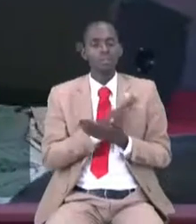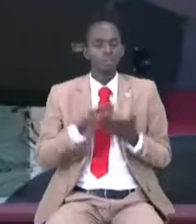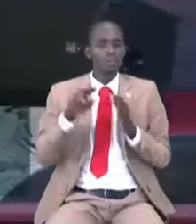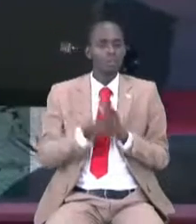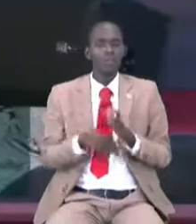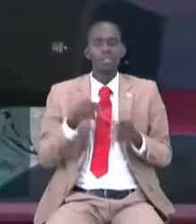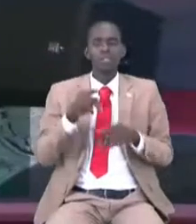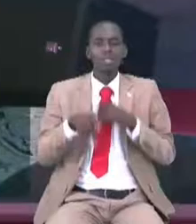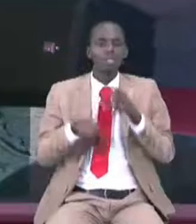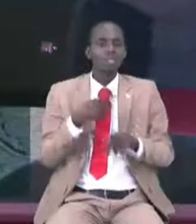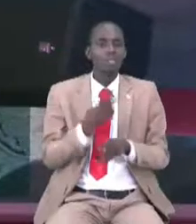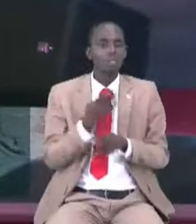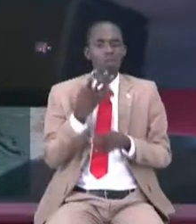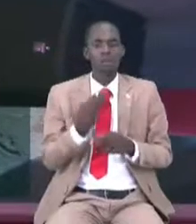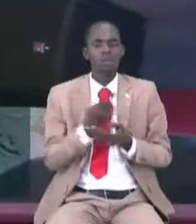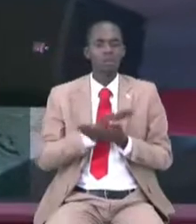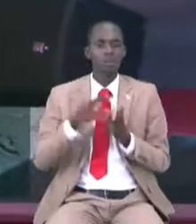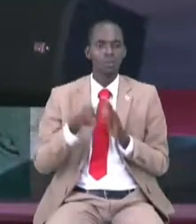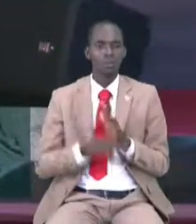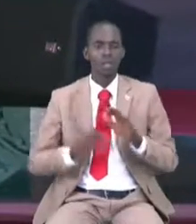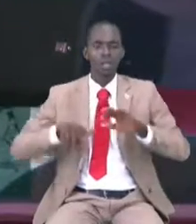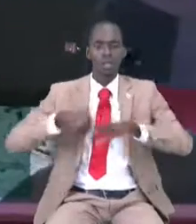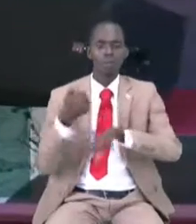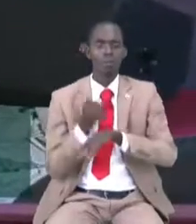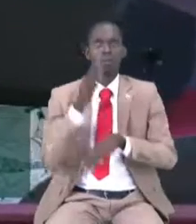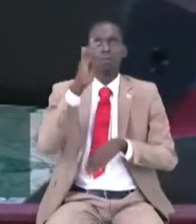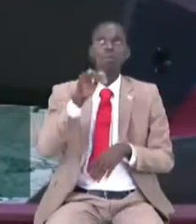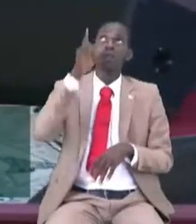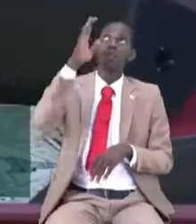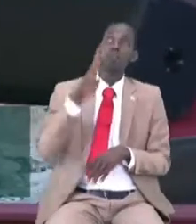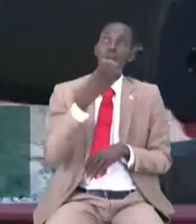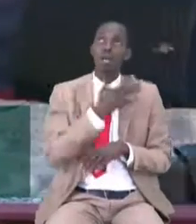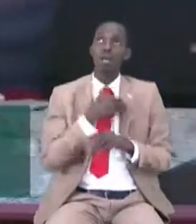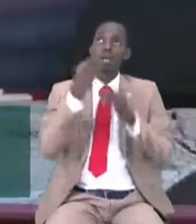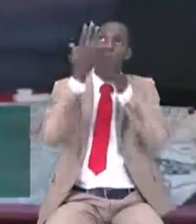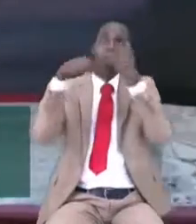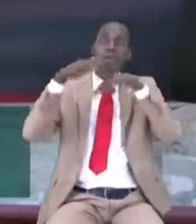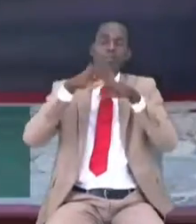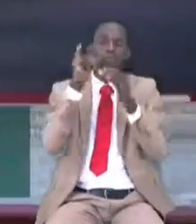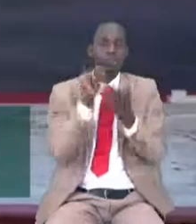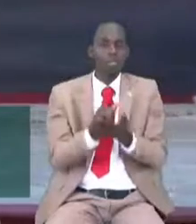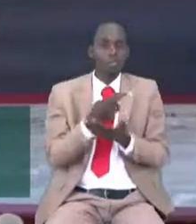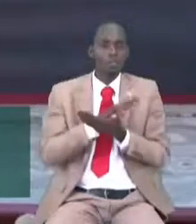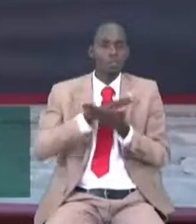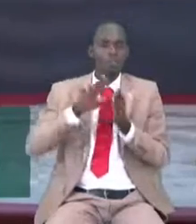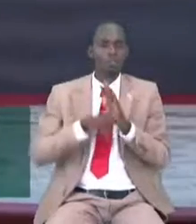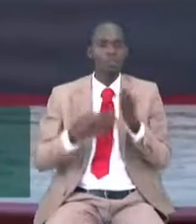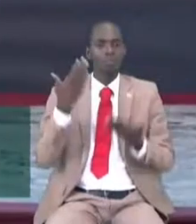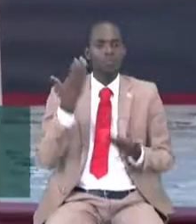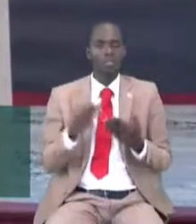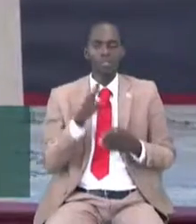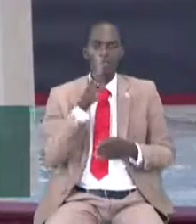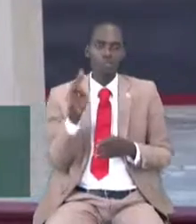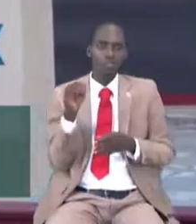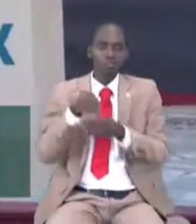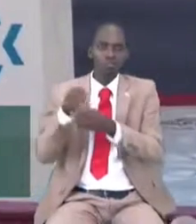par le ciel, que cette justice leur fut aussi imputée. Et le